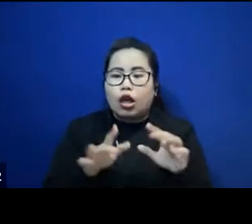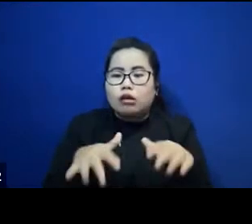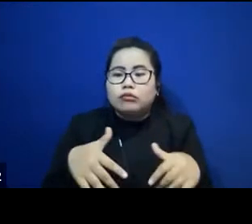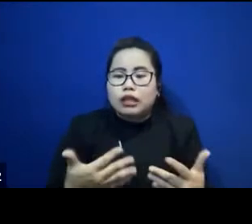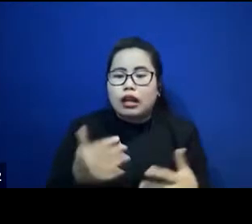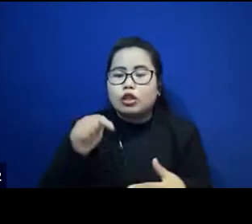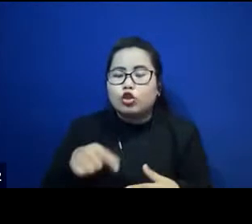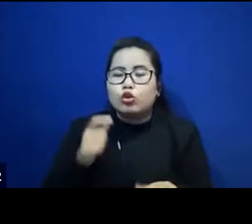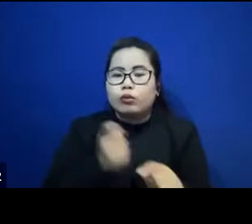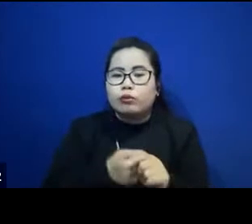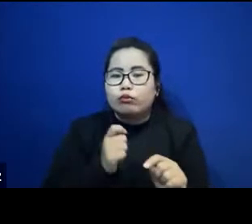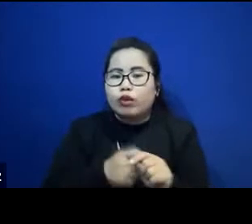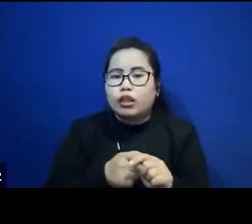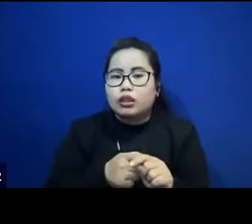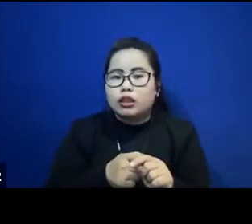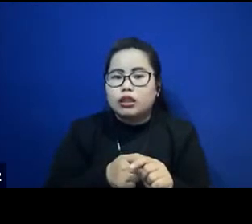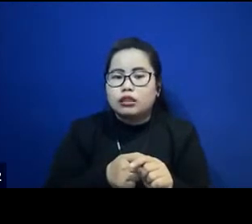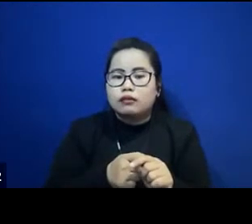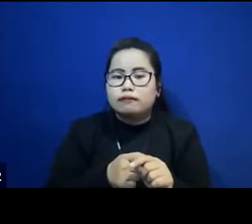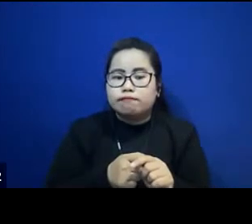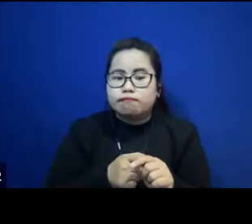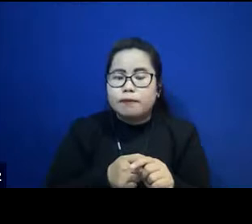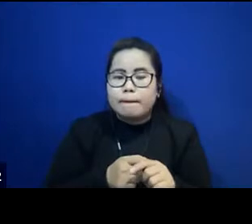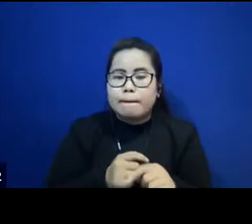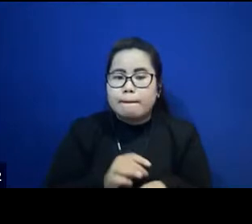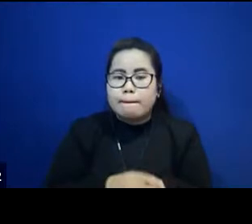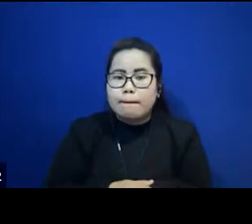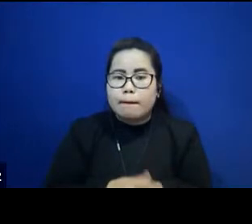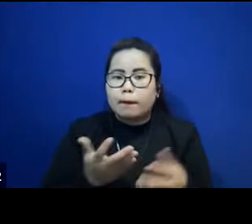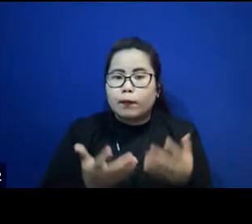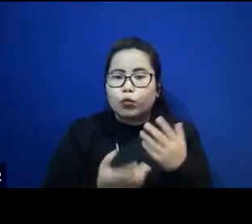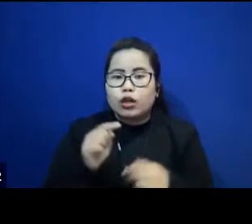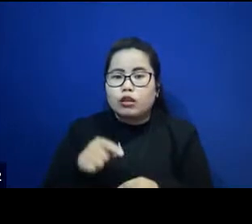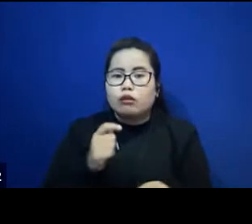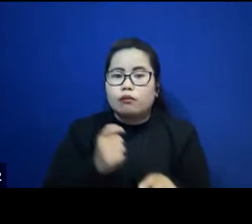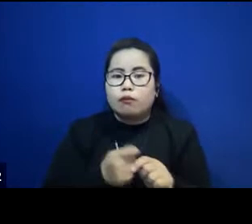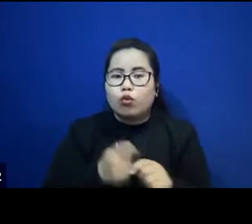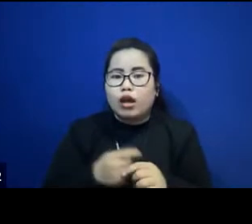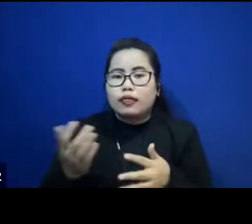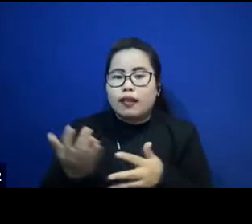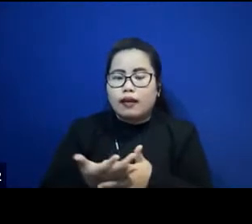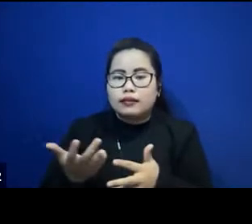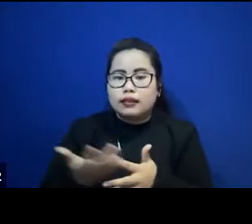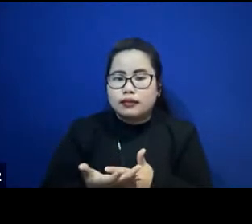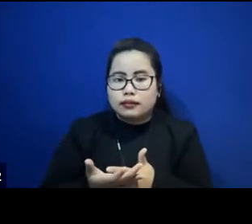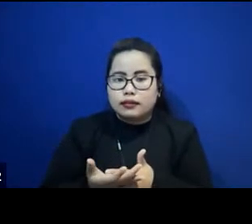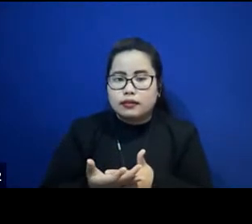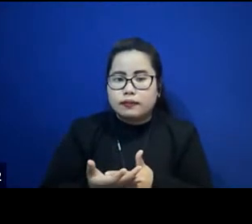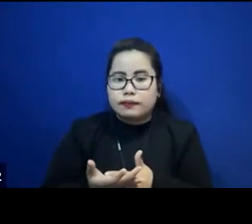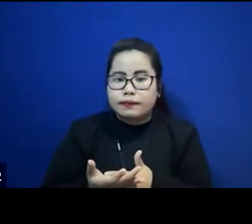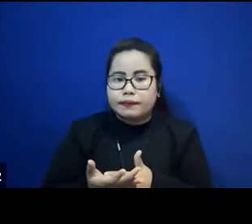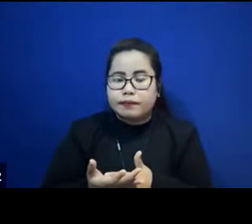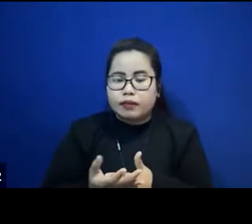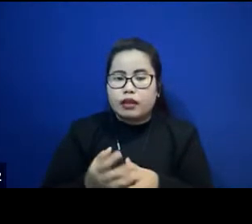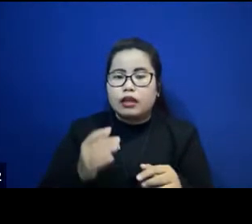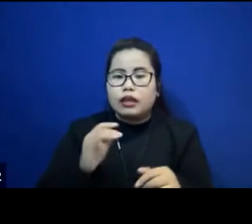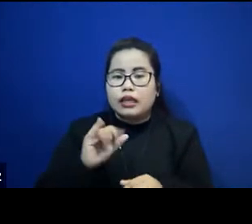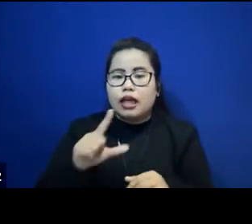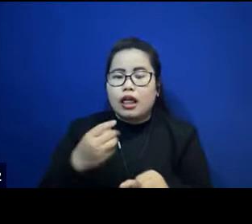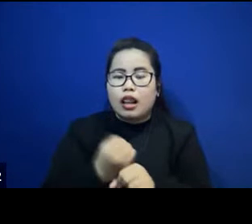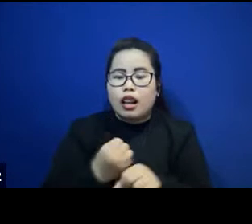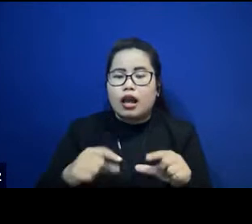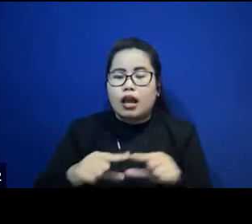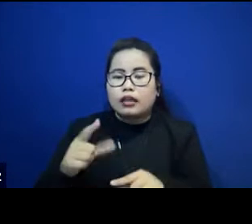memang itu menyebabkan Apa menyebabkan akses secara ilegal